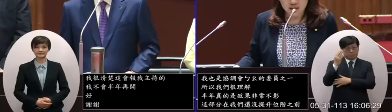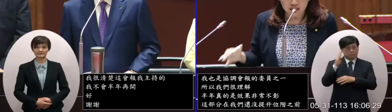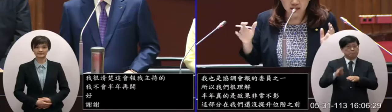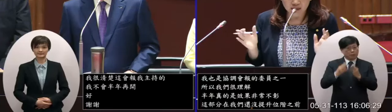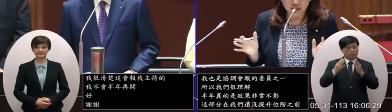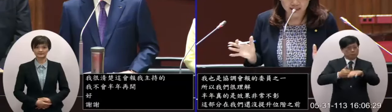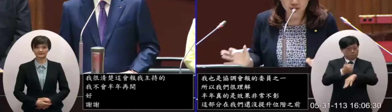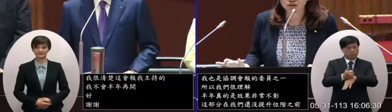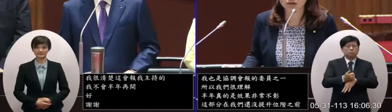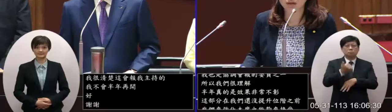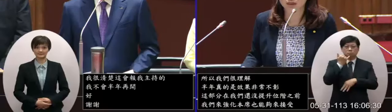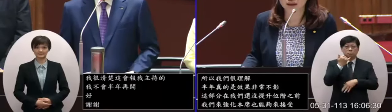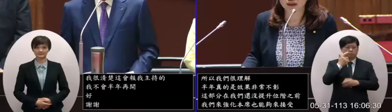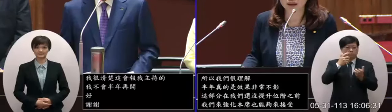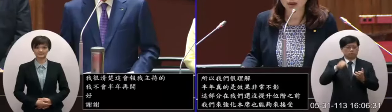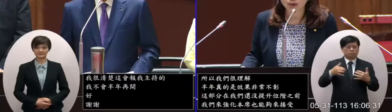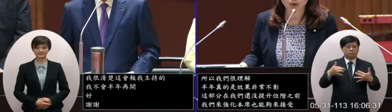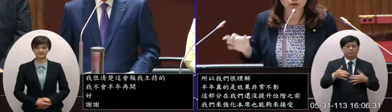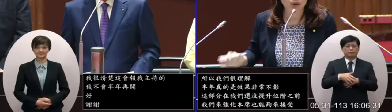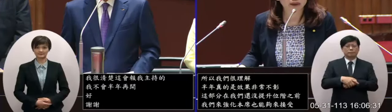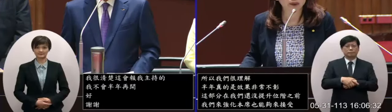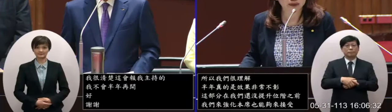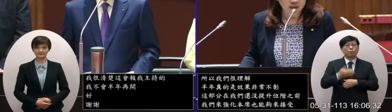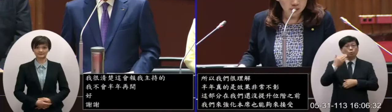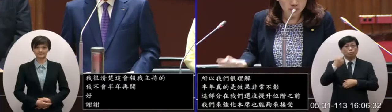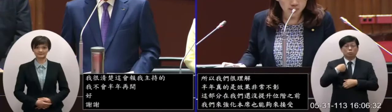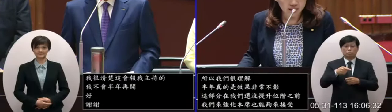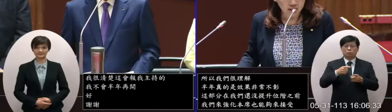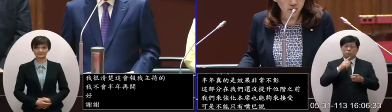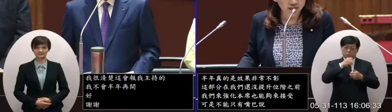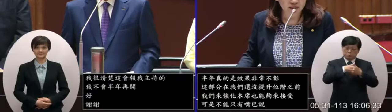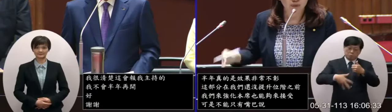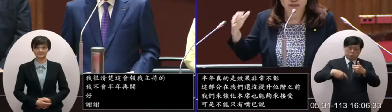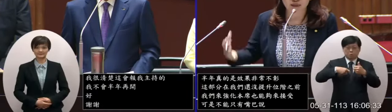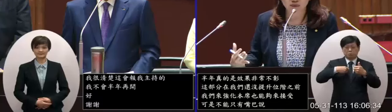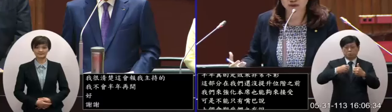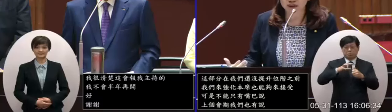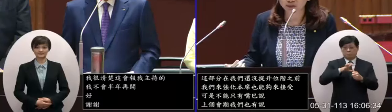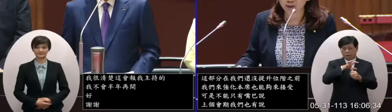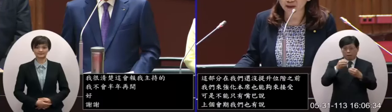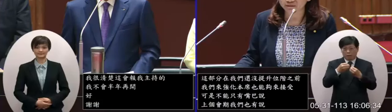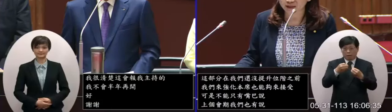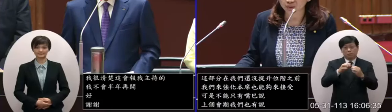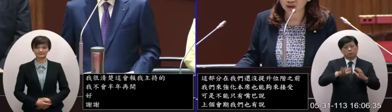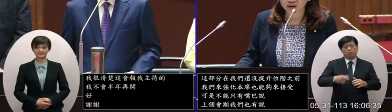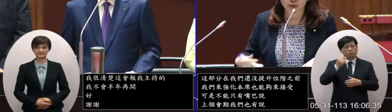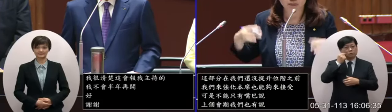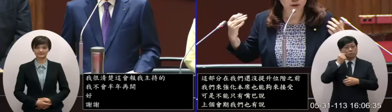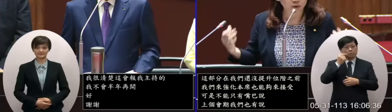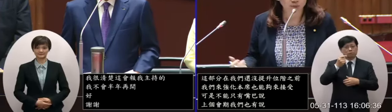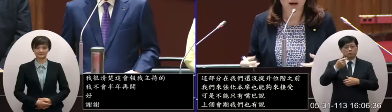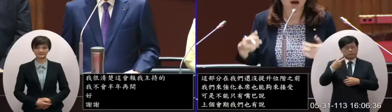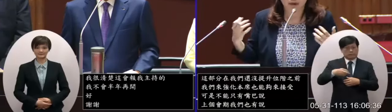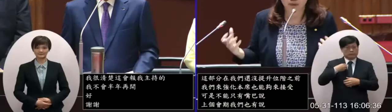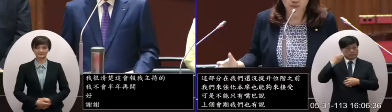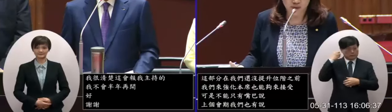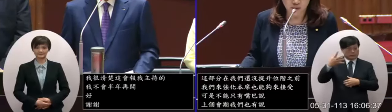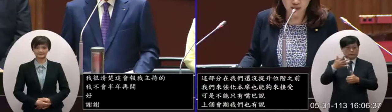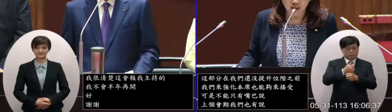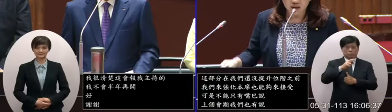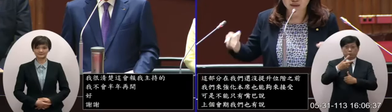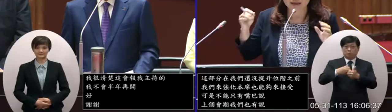后真的是要来正视这个问题。如果说我们因为组织编造的关系，我们真的目前没有办法说给我们一个署也好